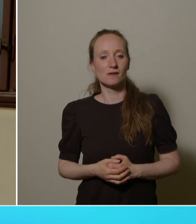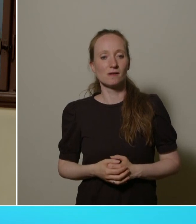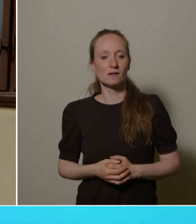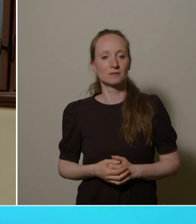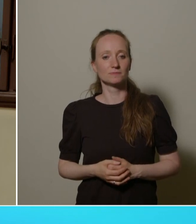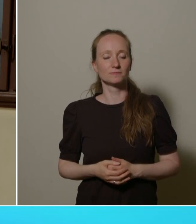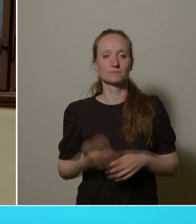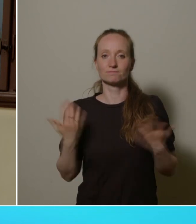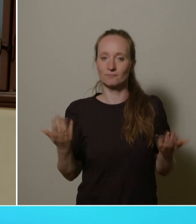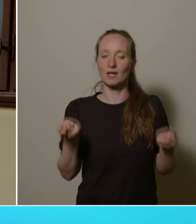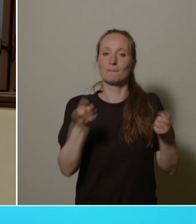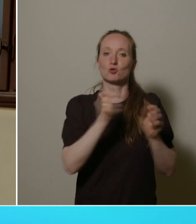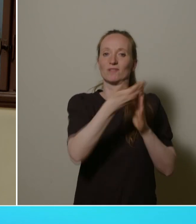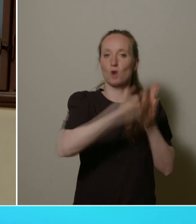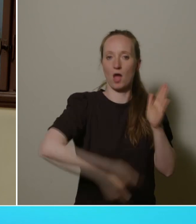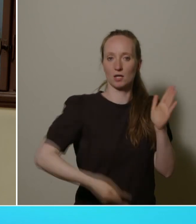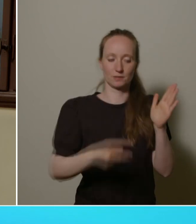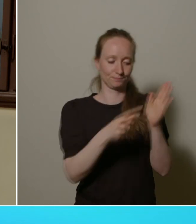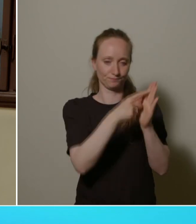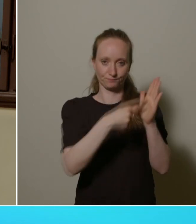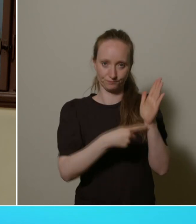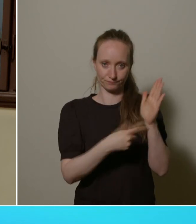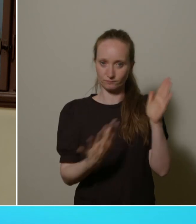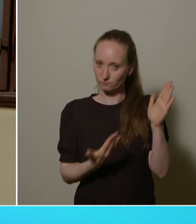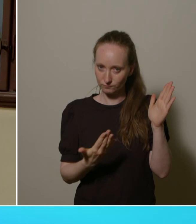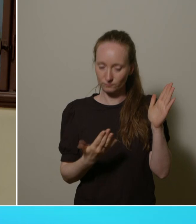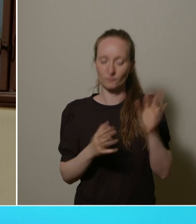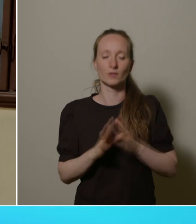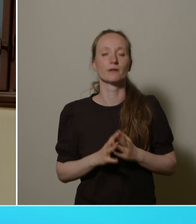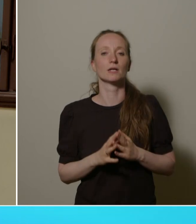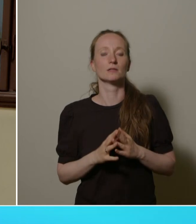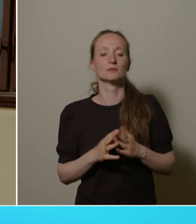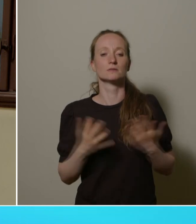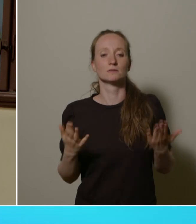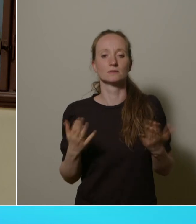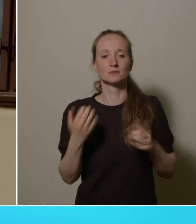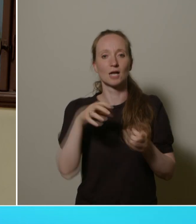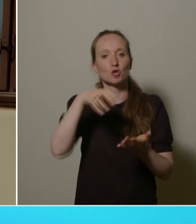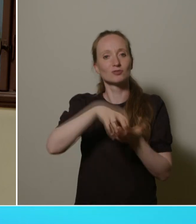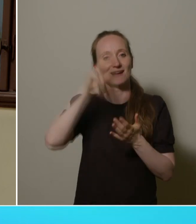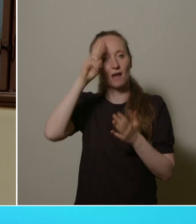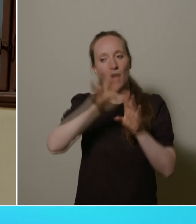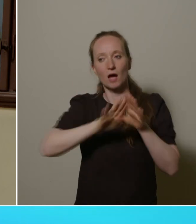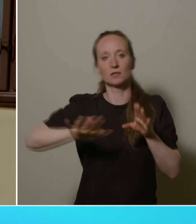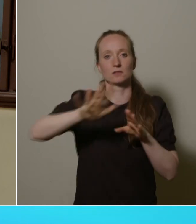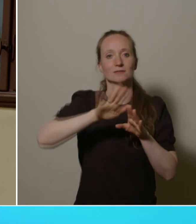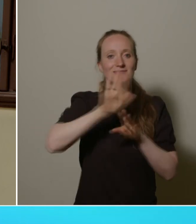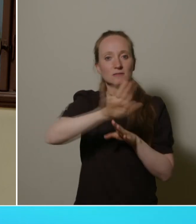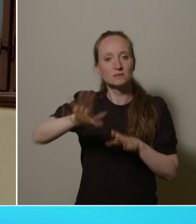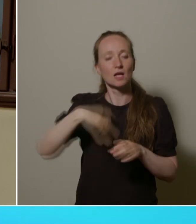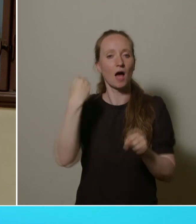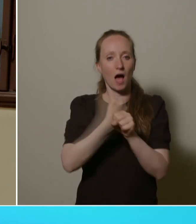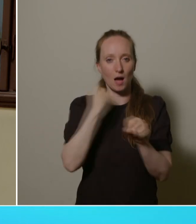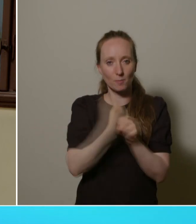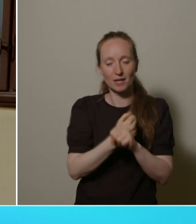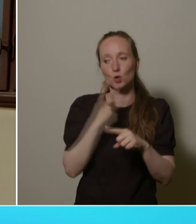In dieser Beschlussvorlage geht es halt darum, wie die Arbeit im Stadtrat mit